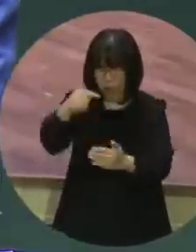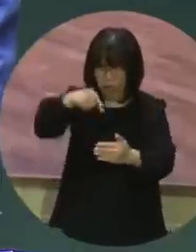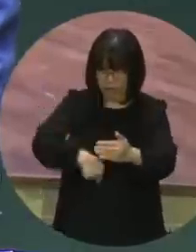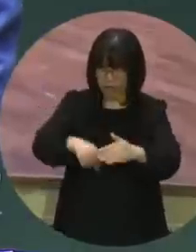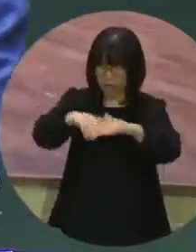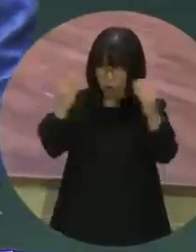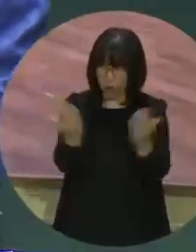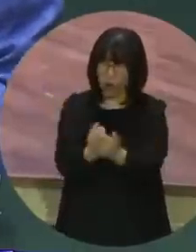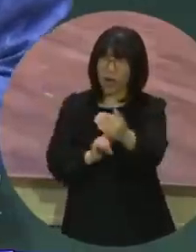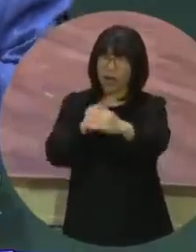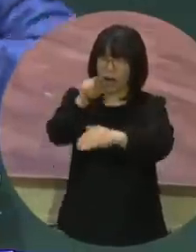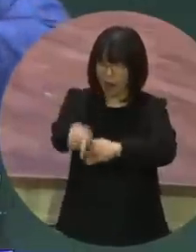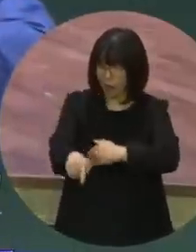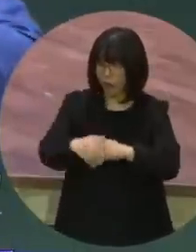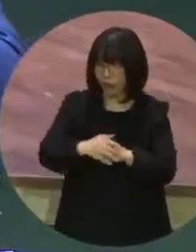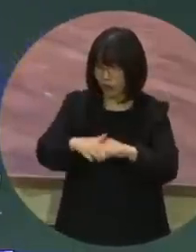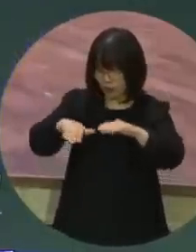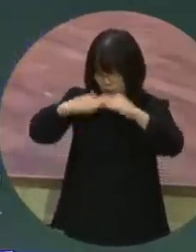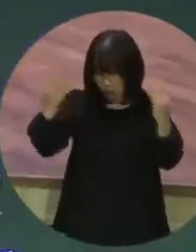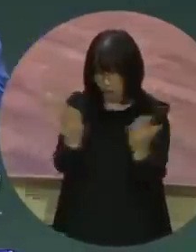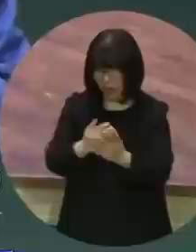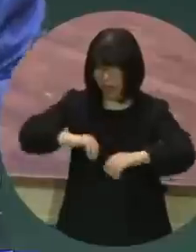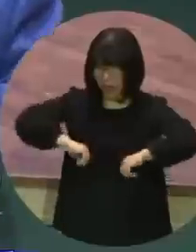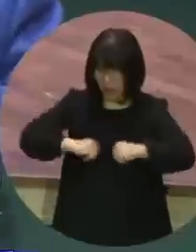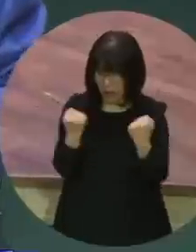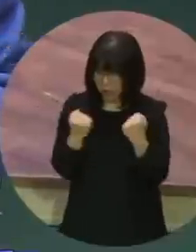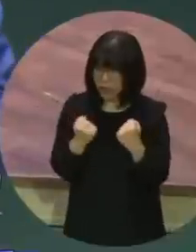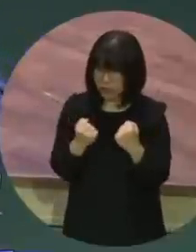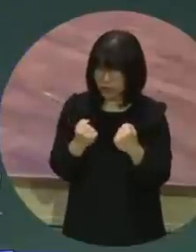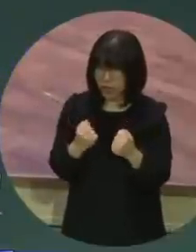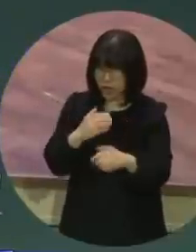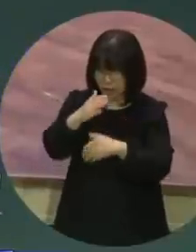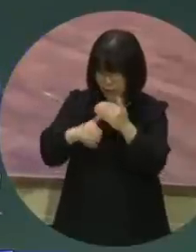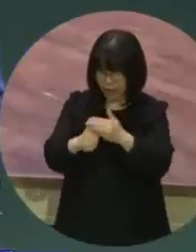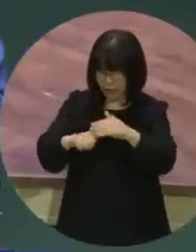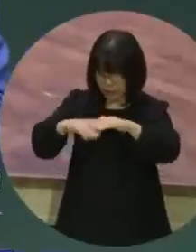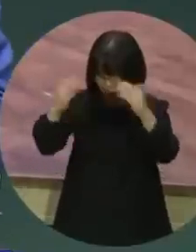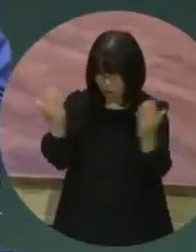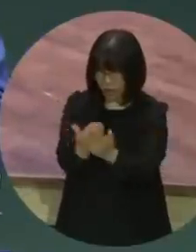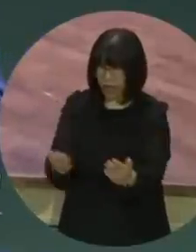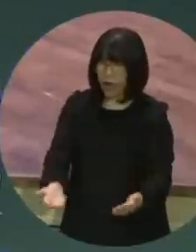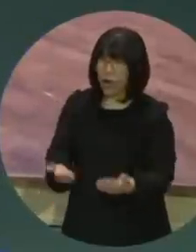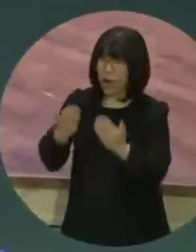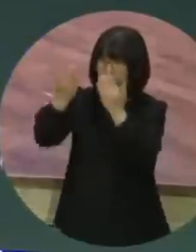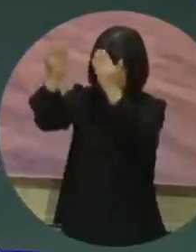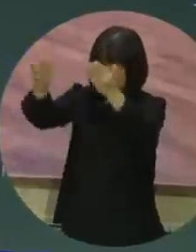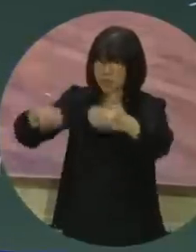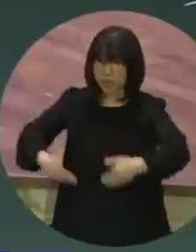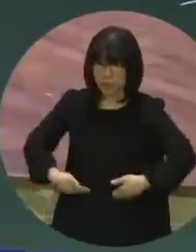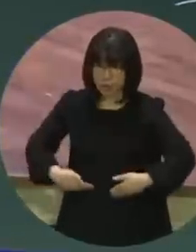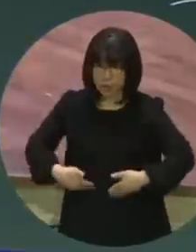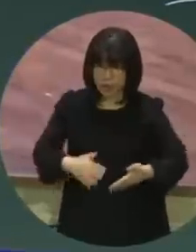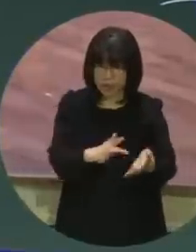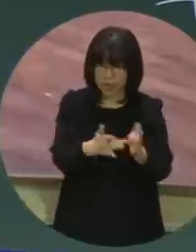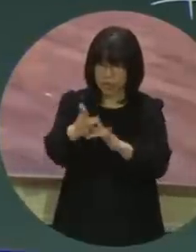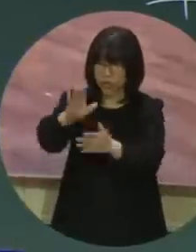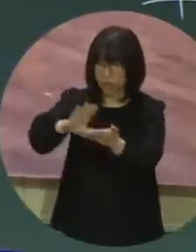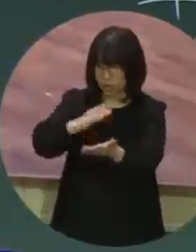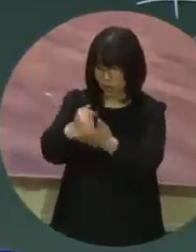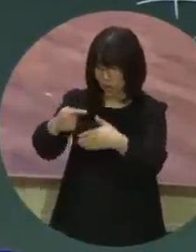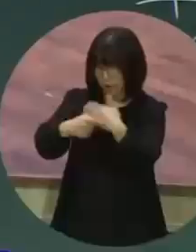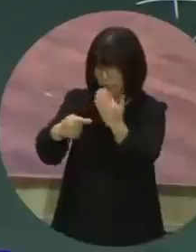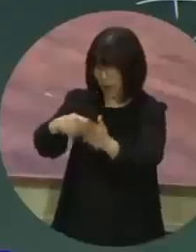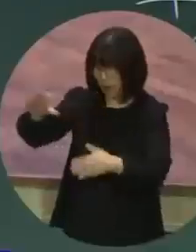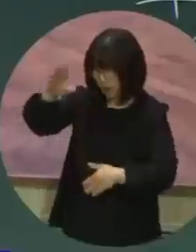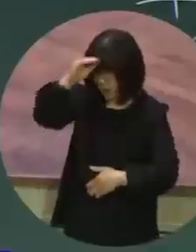올라오십니다. 절대 헌신입니다. 절대 헌신. 하나님, 내게도 예수 그리스도의 마음, 예수 그리스도의 삶을 담게 하여